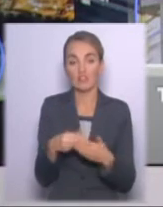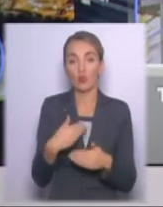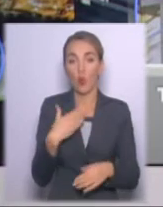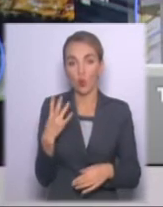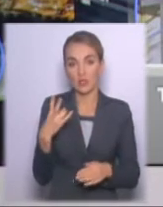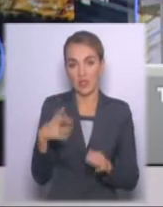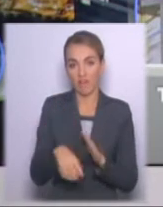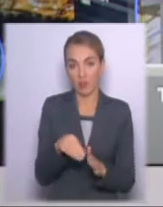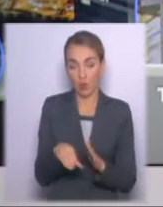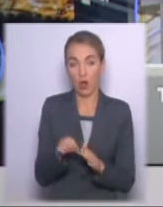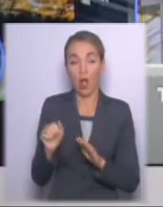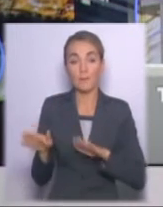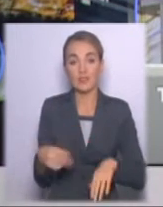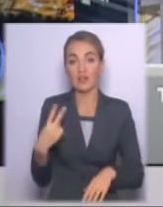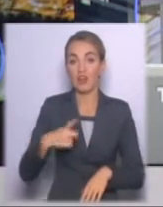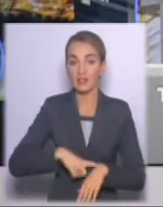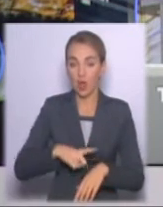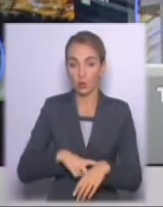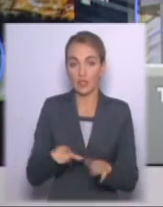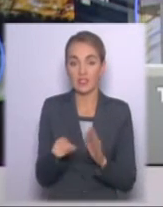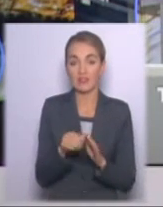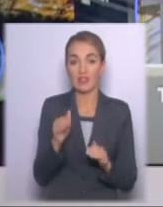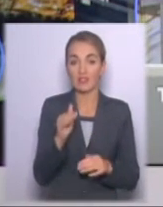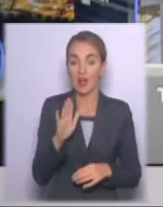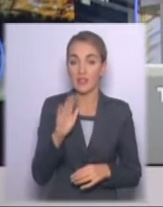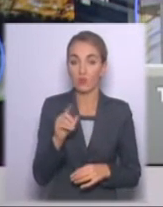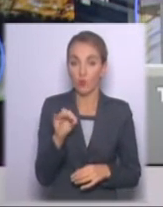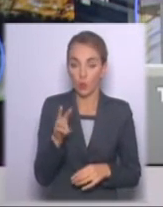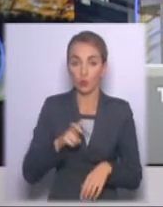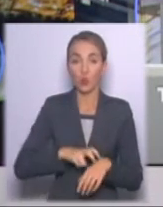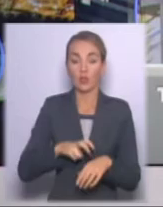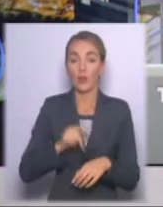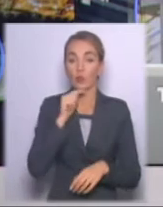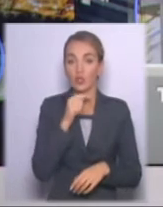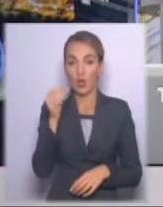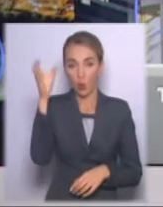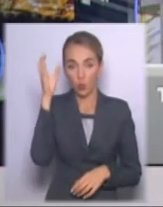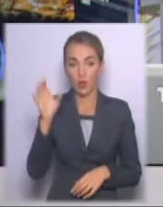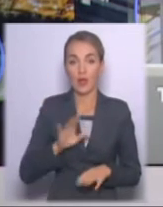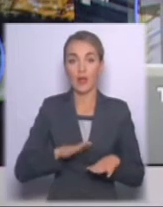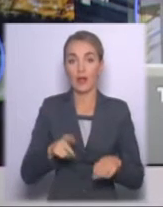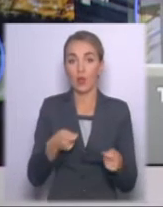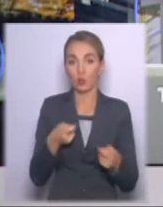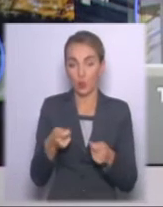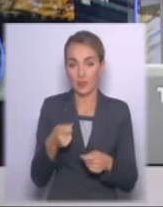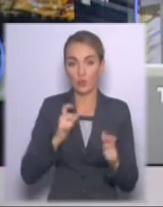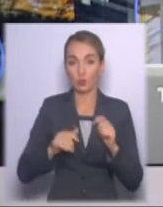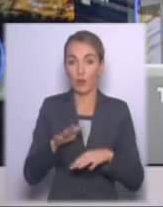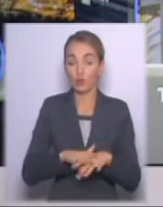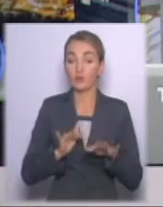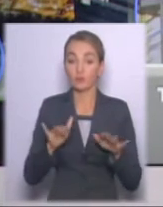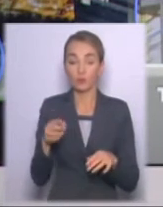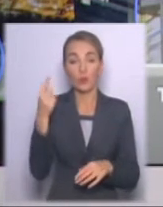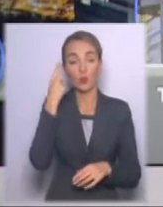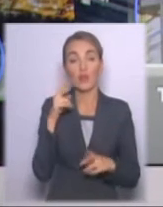на виборах. А після 20-ї із Василем Фурманом, доктором економічних наук, ректором Інституту банківської справи,